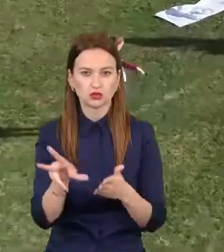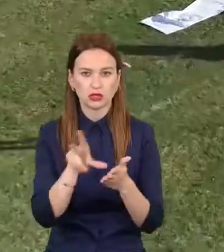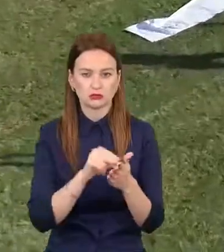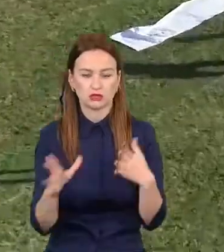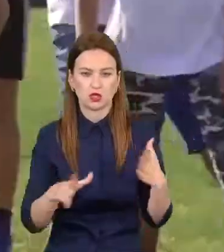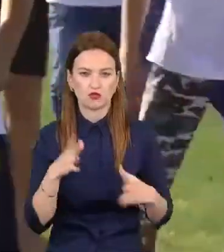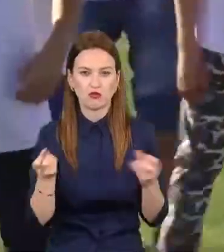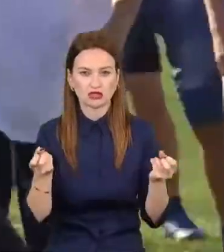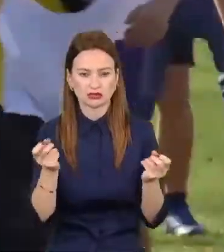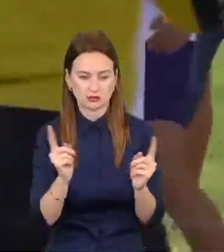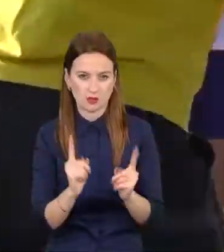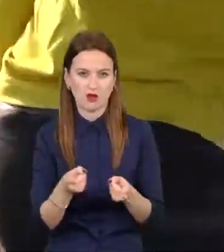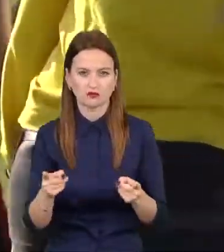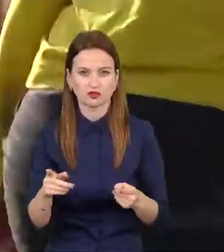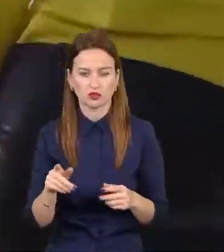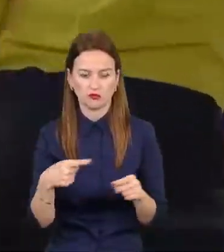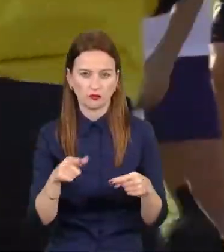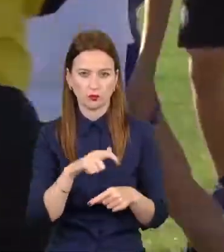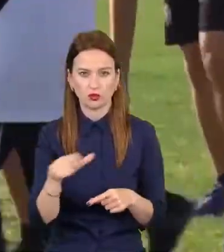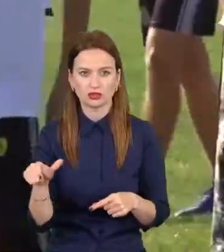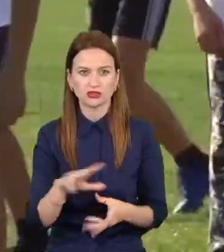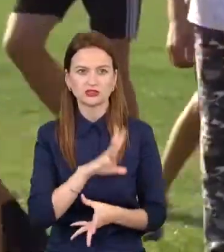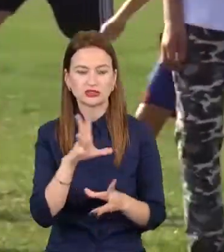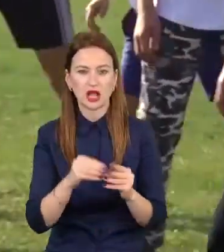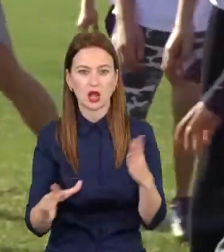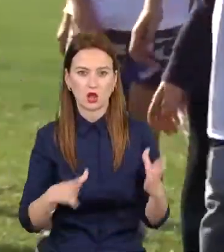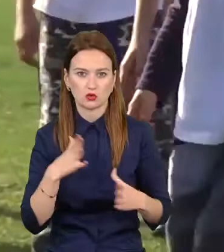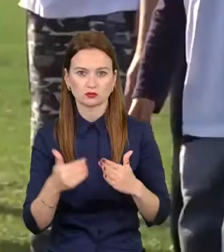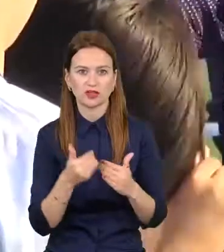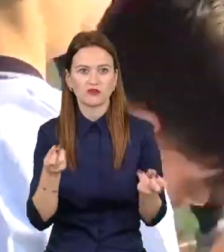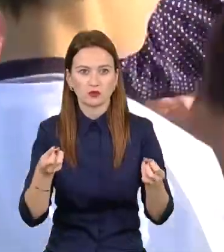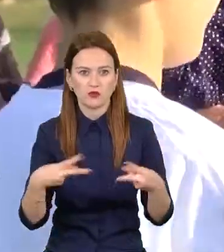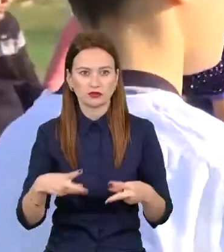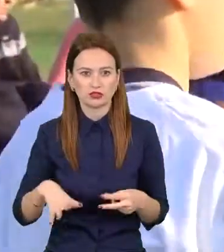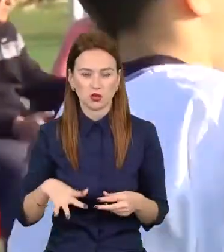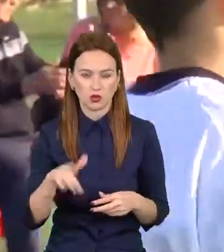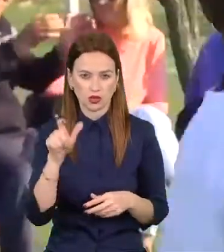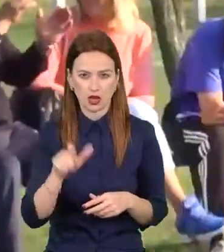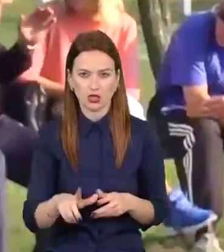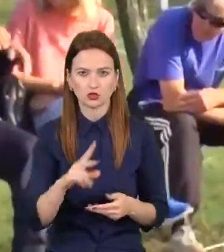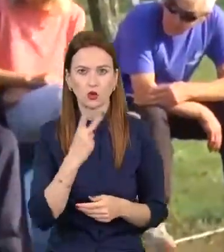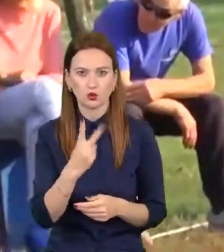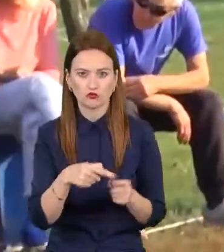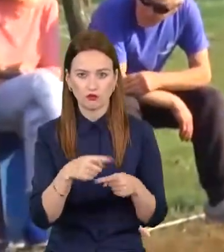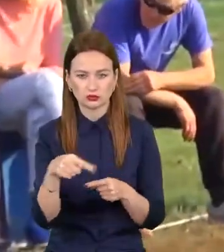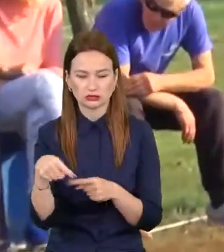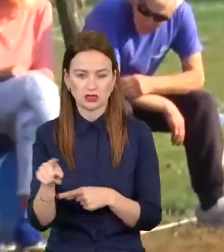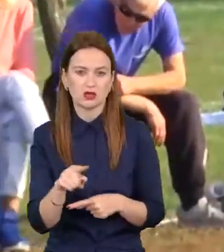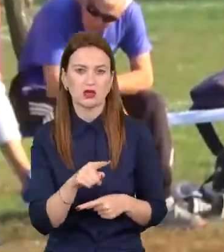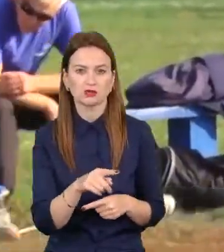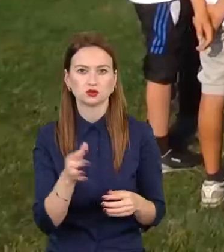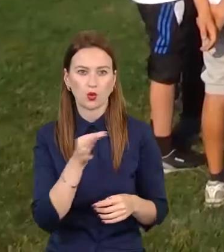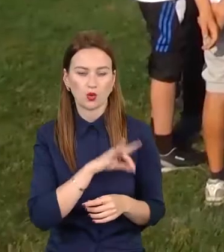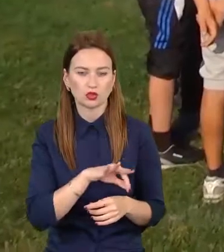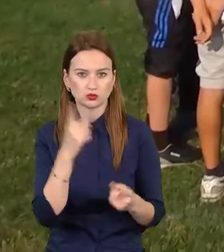футболістів. Фішкою фесту стала і загальна розминка від професійного фітнес-тренера. Окрім того, у двох станціях корисною інформацією